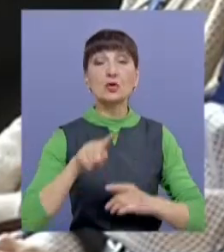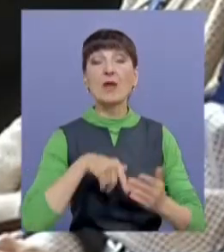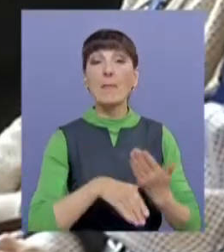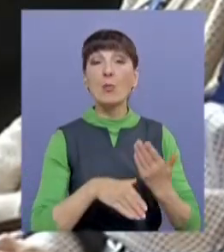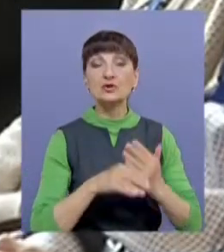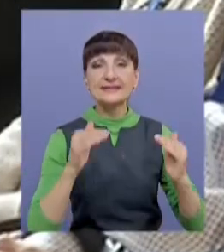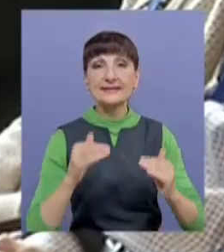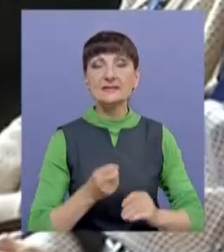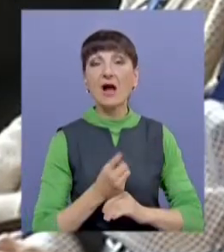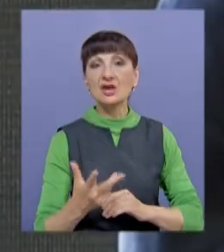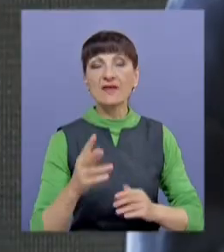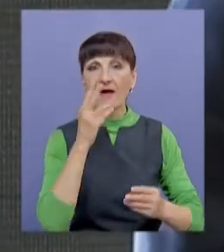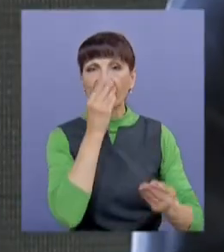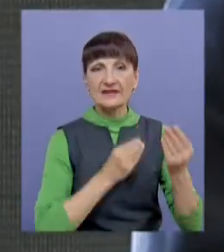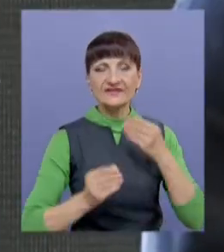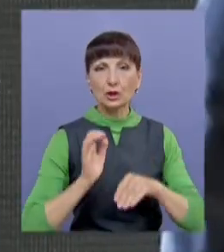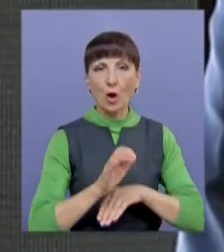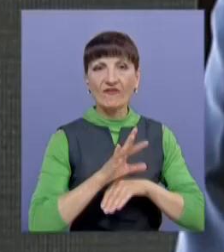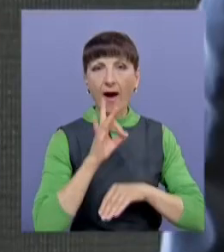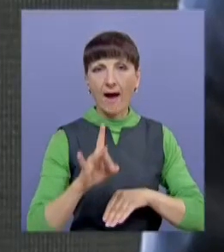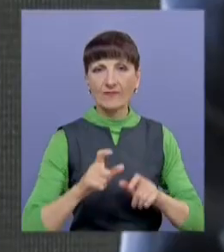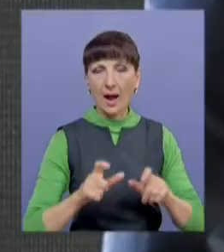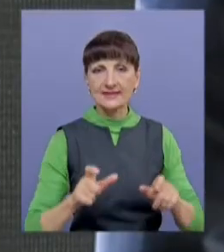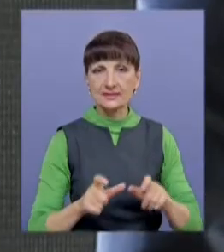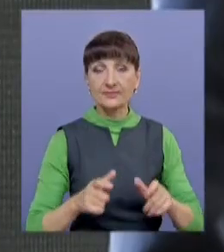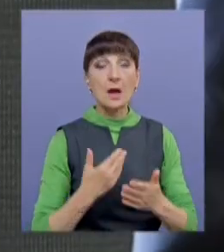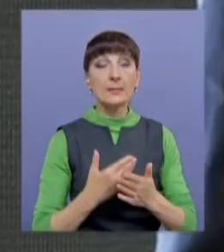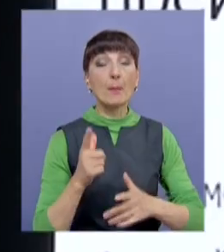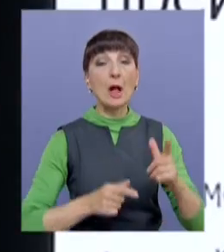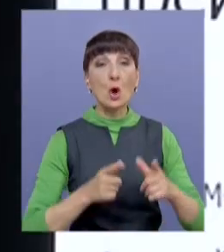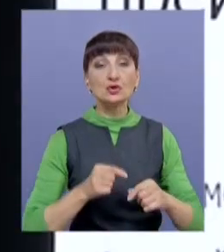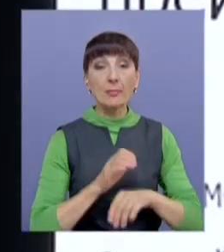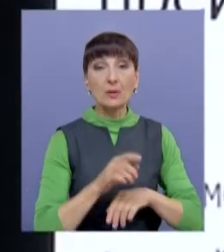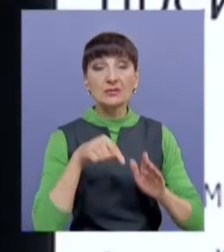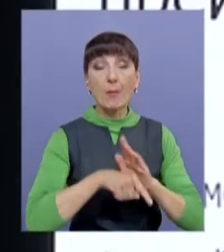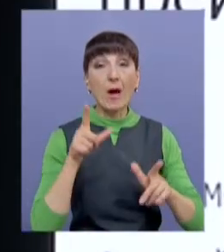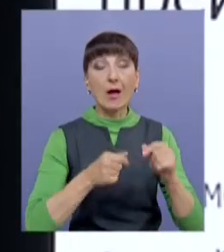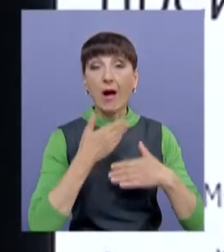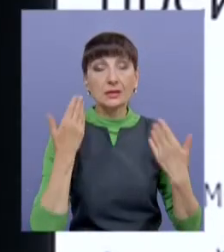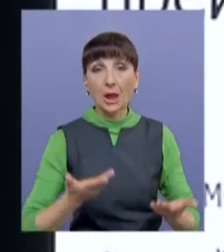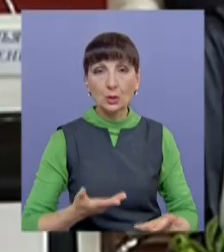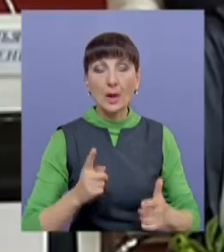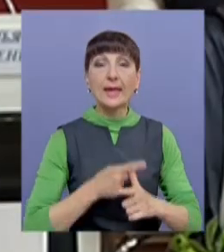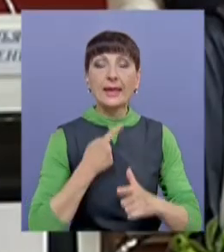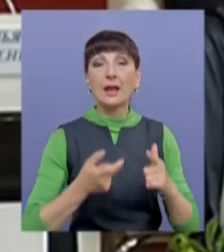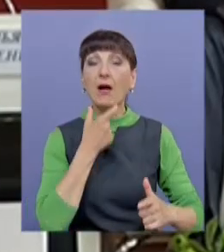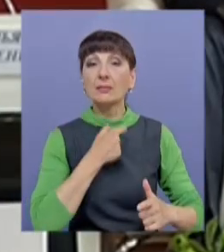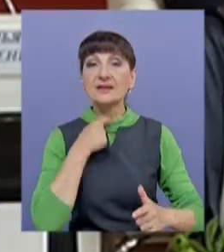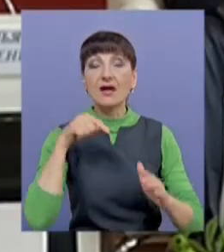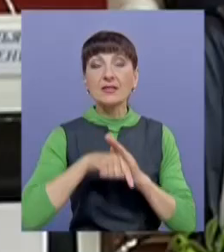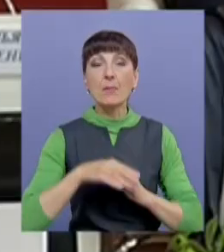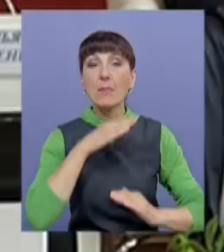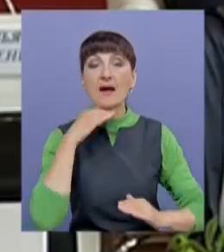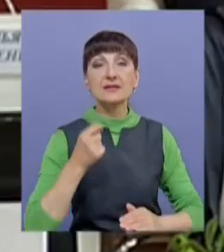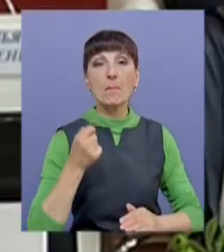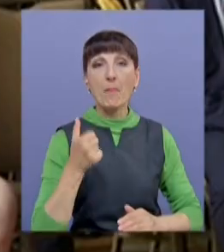поможет снизить количество фальсифицированных товаров на прилавках. К примеру, молочной продукции, которая не содержит ни капли молока, или колбасы с